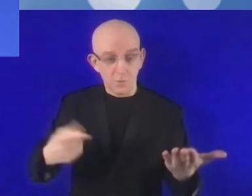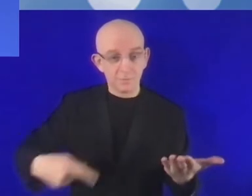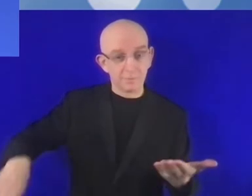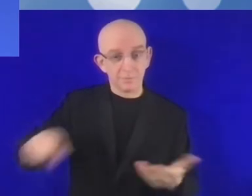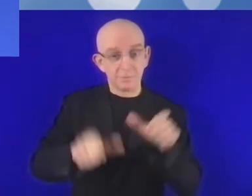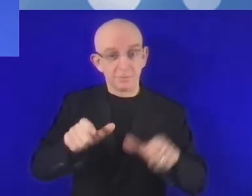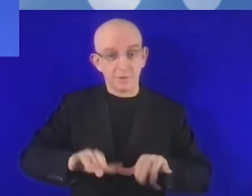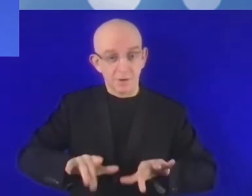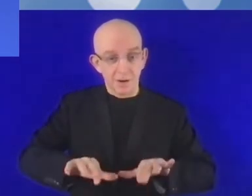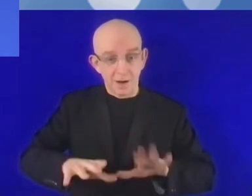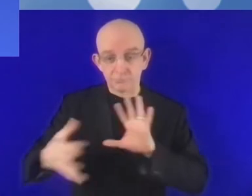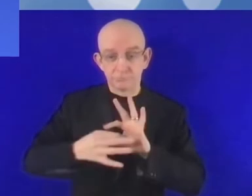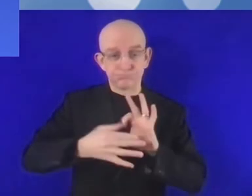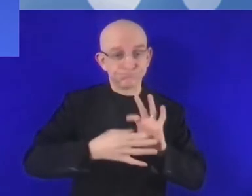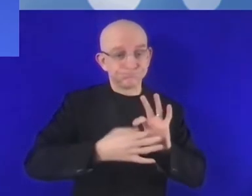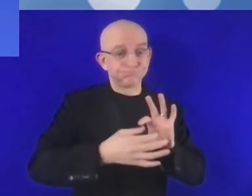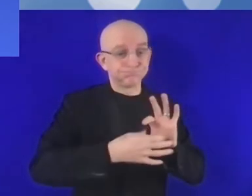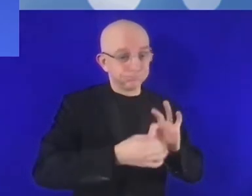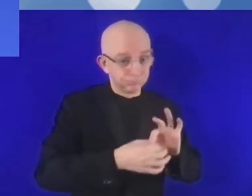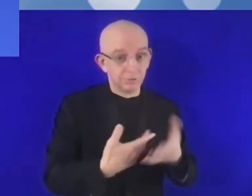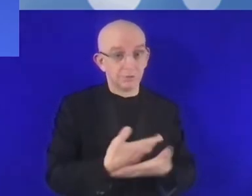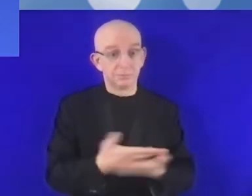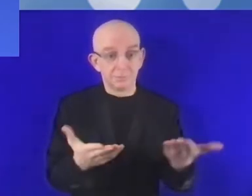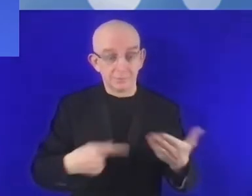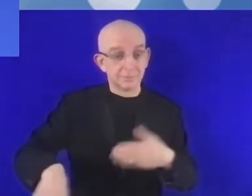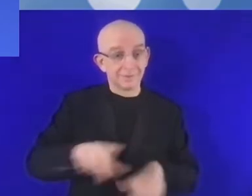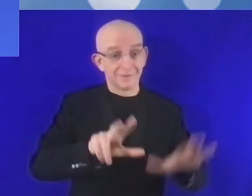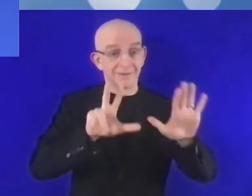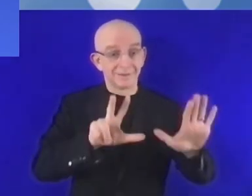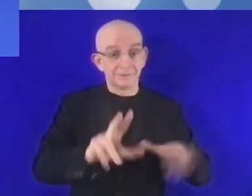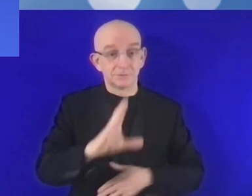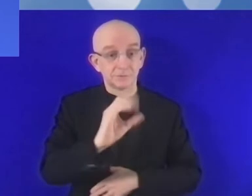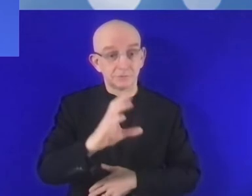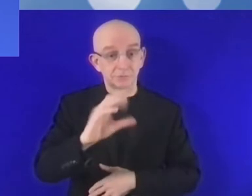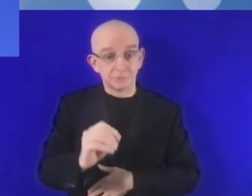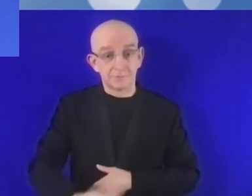أصقاع العالم. هذا ما كنا نريده رغم كل الصعوبات